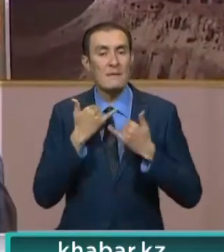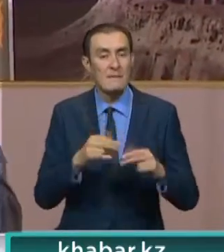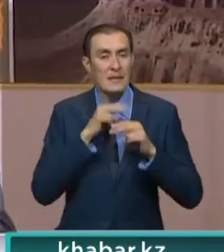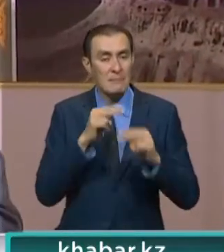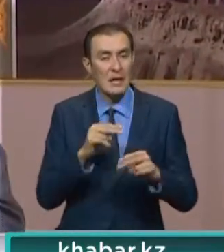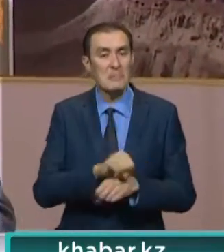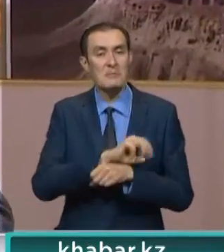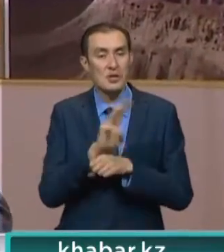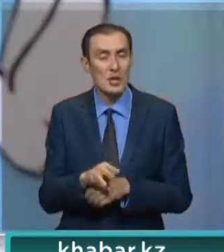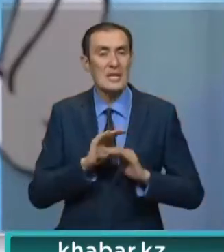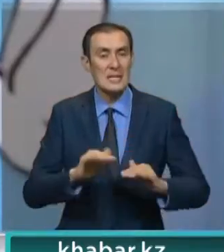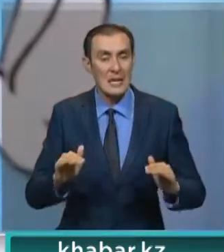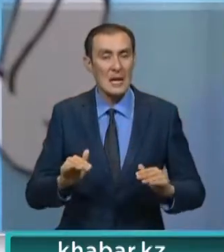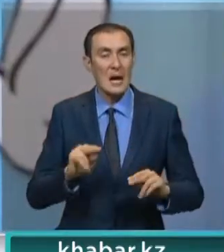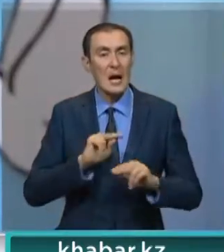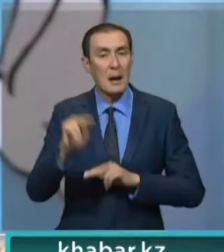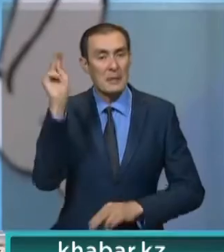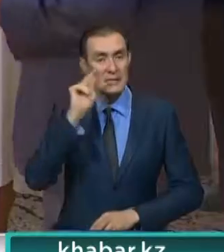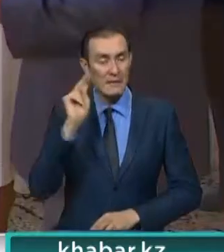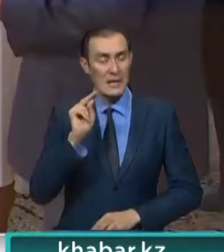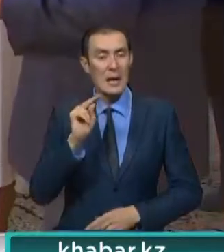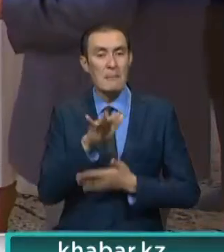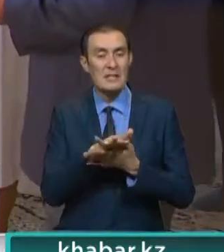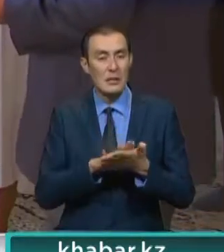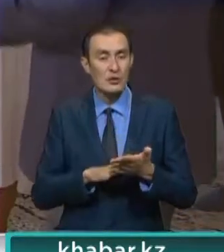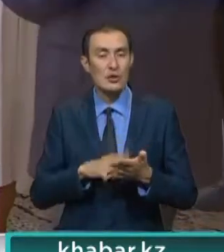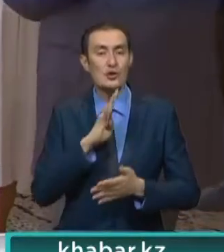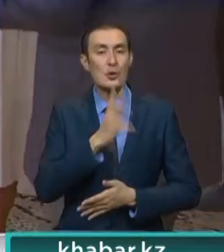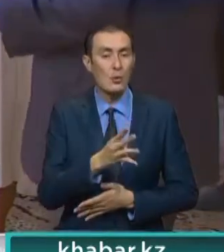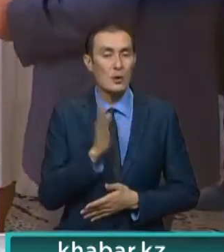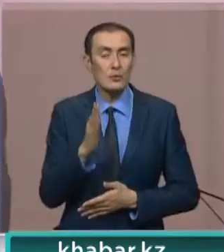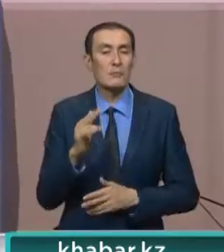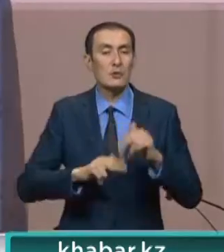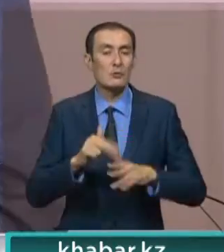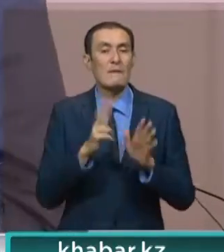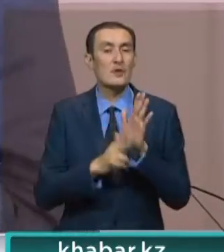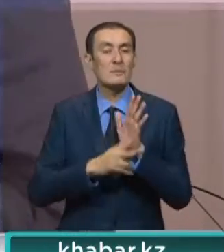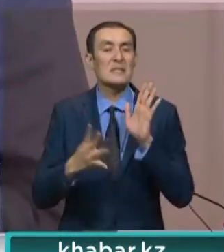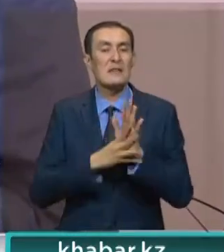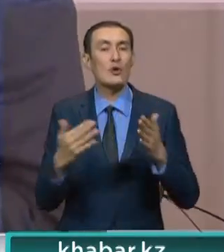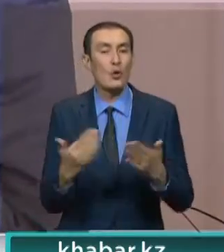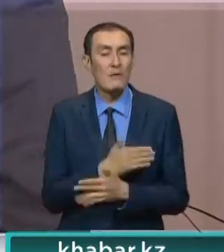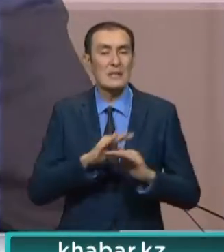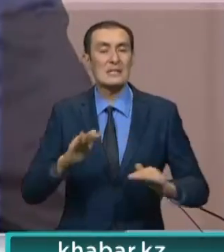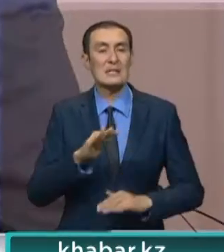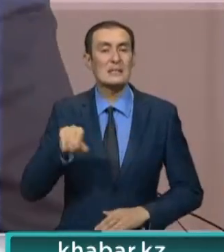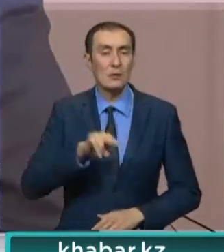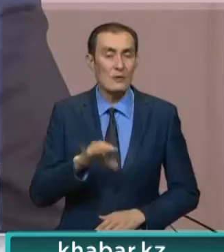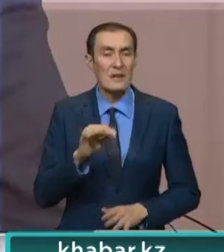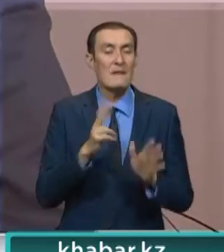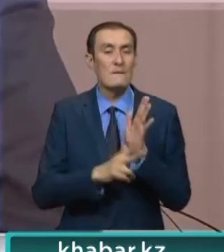уделяется обеспечению детей образованием. В последующие 4 года в регионе появится 89 новых детских садов